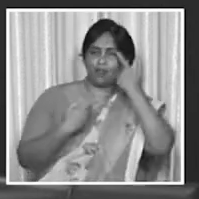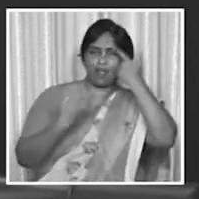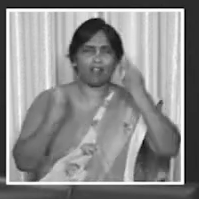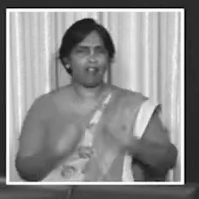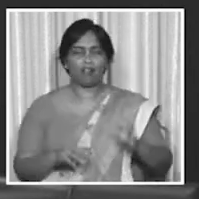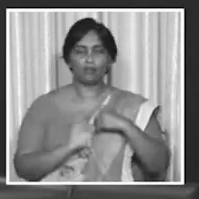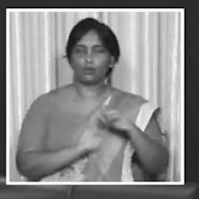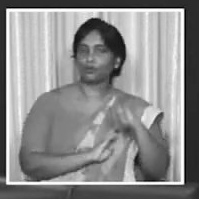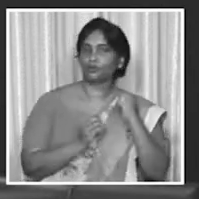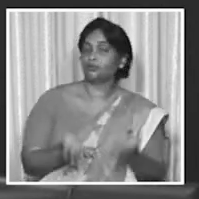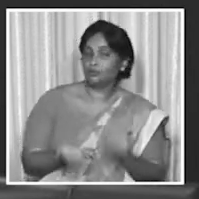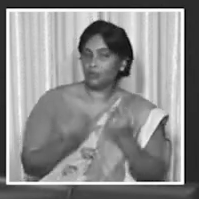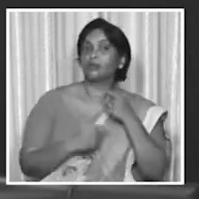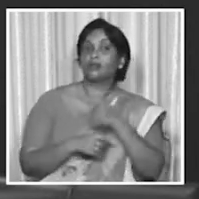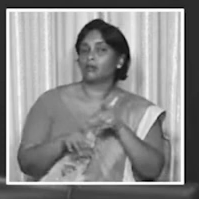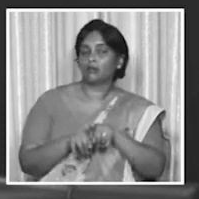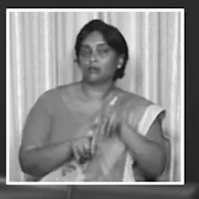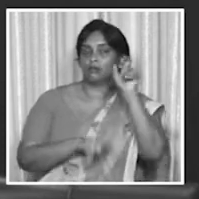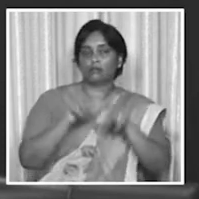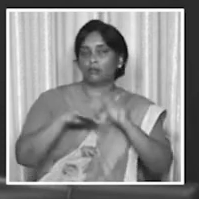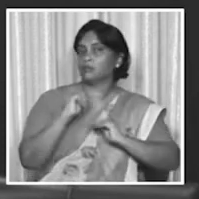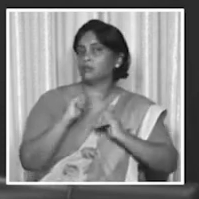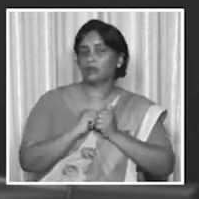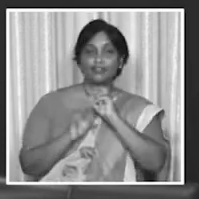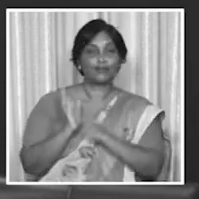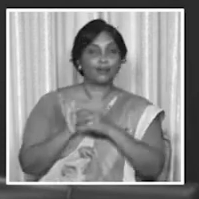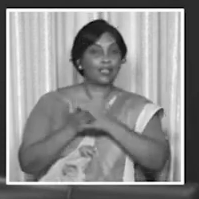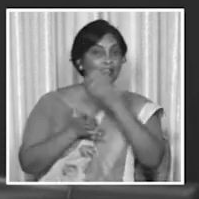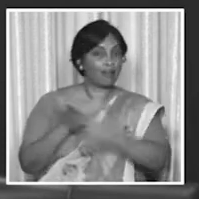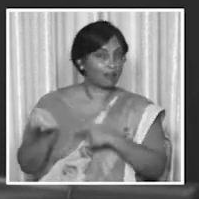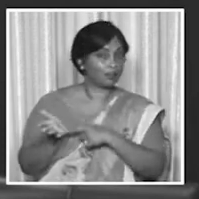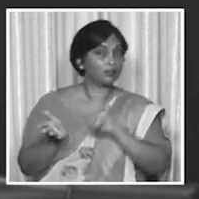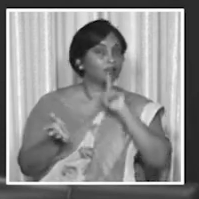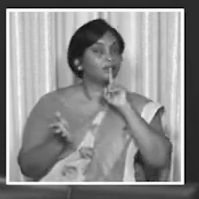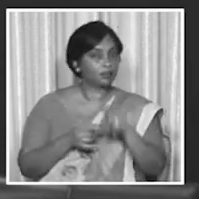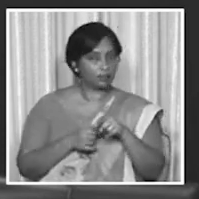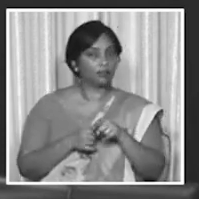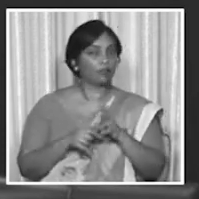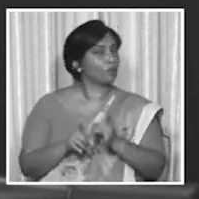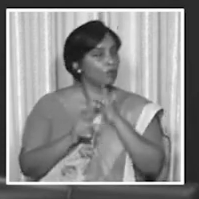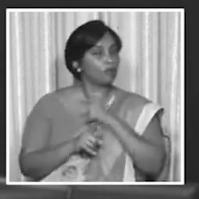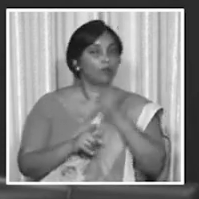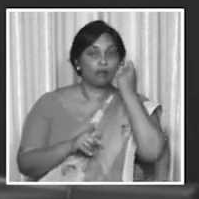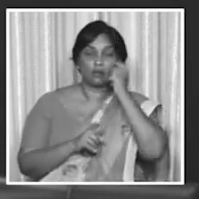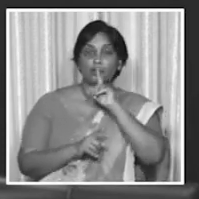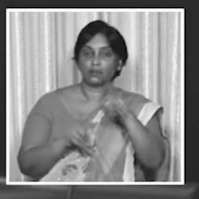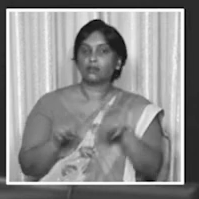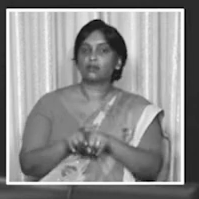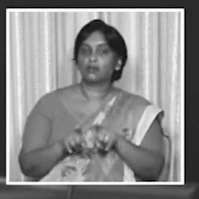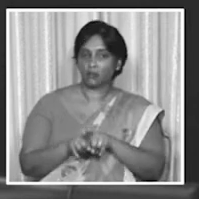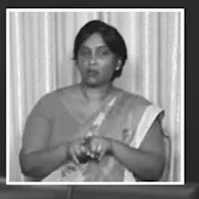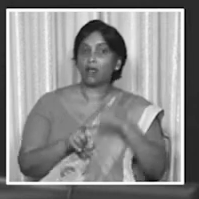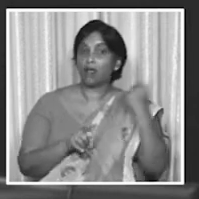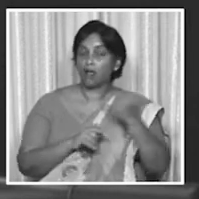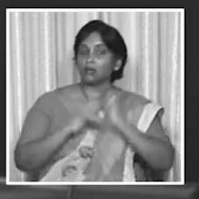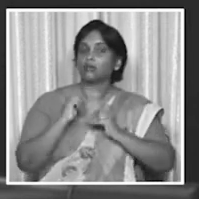වෙලාවට ඔවුන්ව ශක්තිමත් කරන්න එහෙම කිසිම ක්‍රමවේදයක් ක්‍රියාත්මක වෙන්නේ නැහැ. ප්‍රකාශයට පත් කරලා තියෙන විදියට, ඔවුන් යෝජනා කරලා තියෙන විදියට මේ